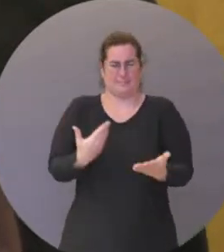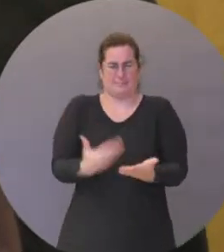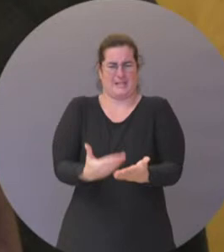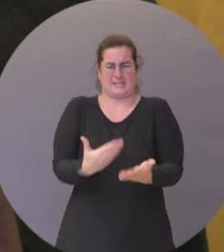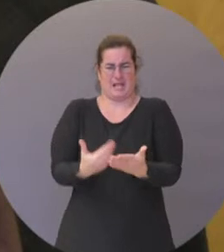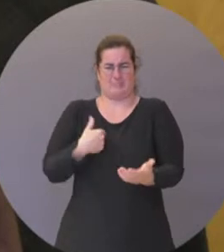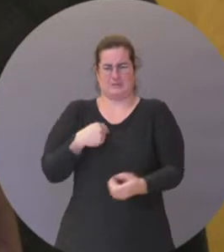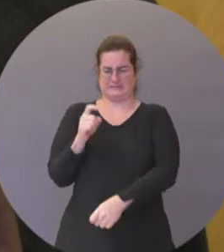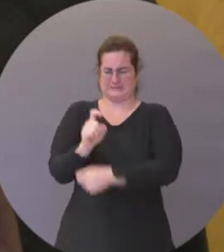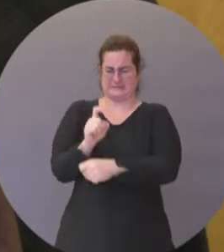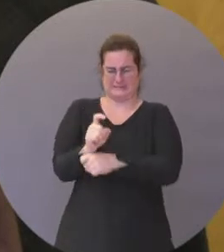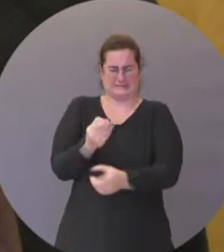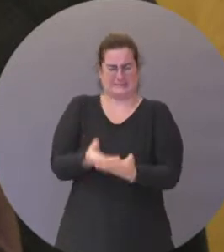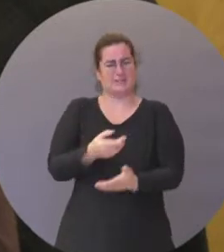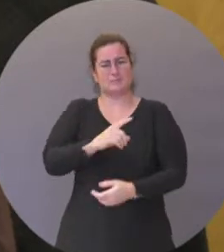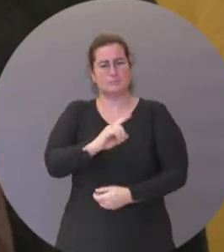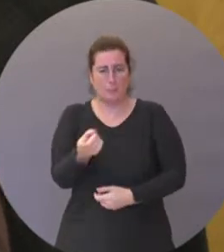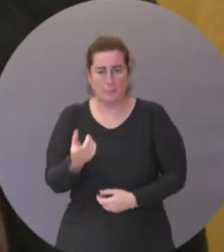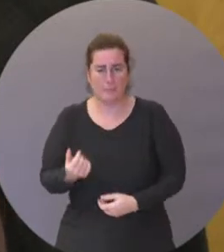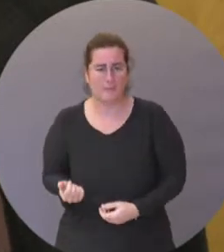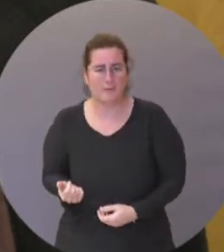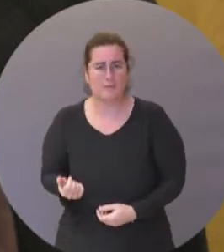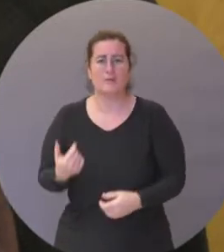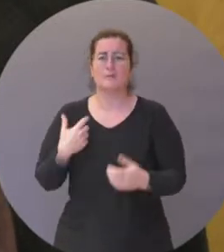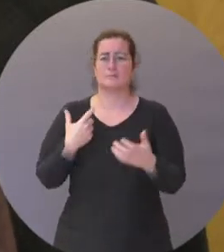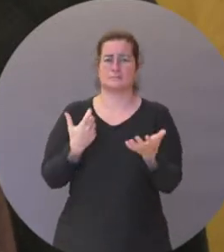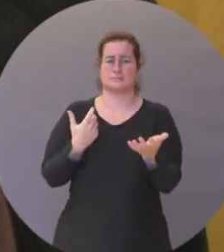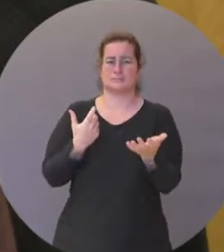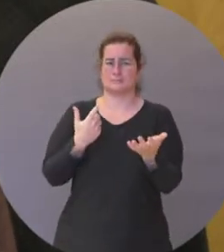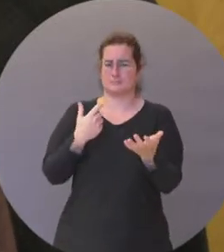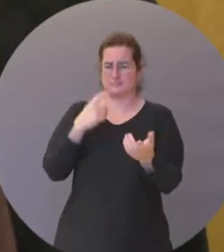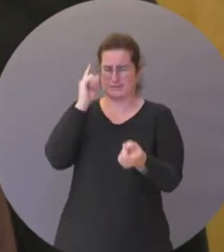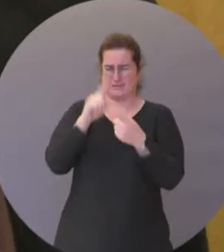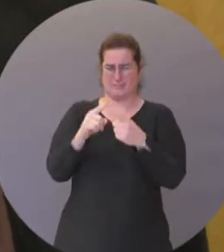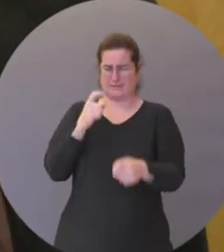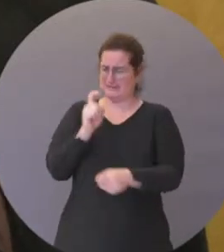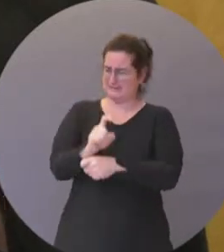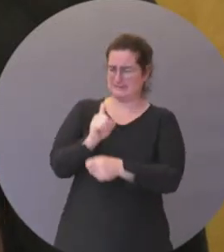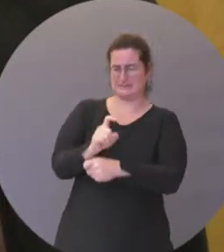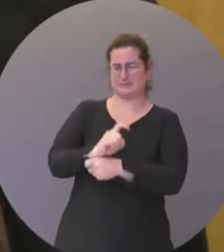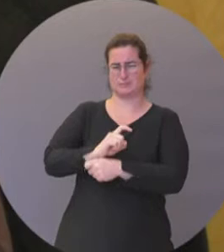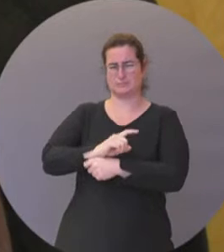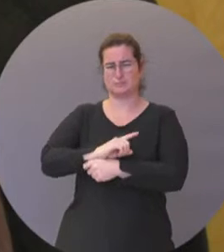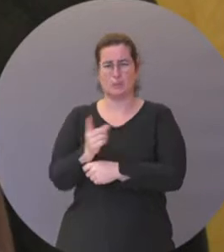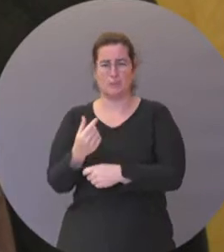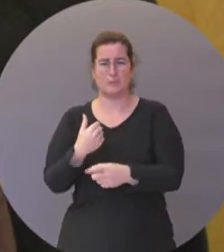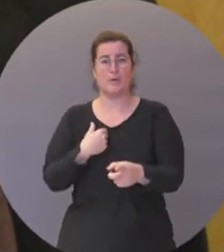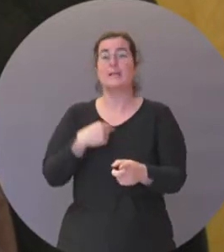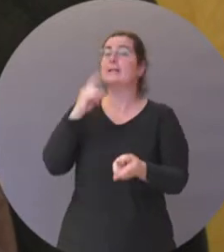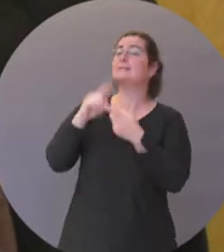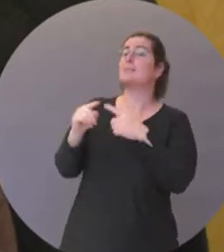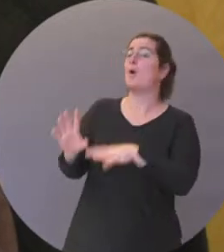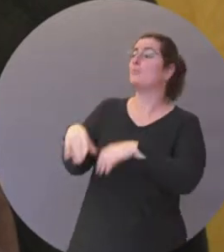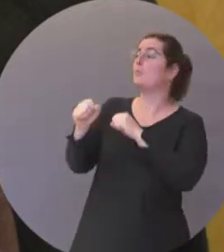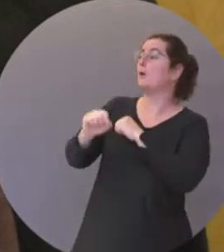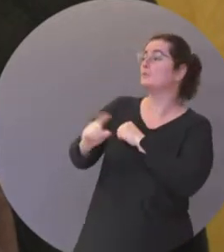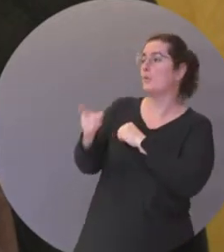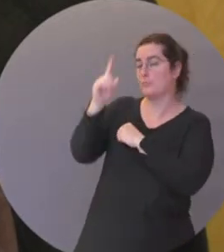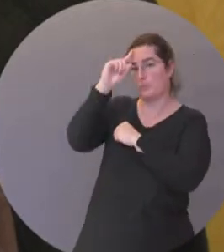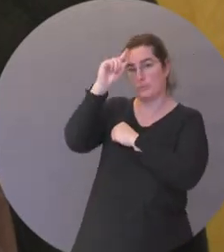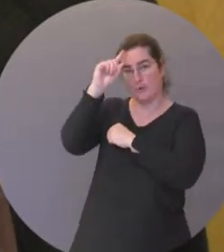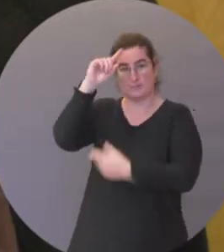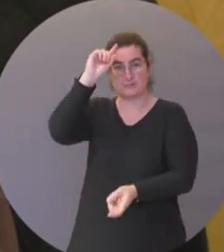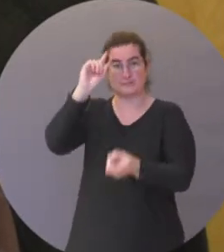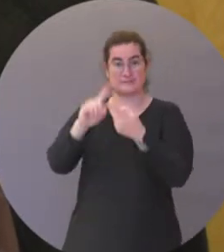de mon propos ce n'était pas du tout l'objet de mon propos effectivement j'ai pas parlé d'emploi parce que c'était pas le sujet que j'ai souhaité